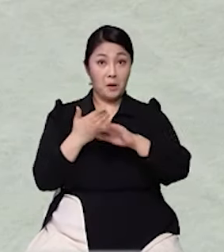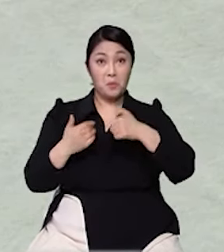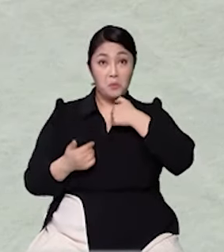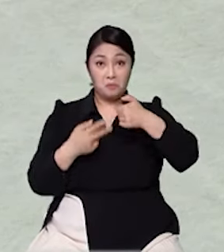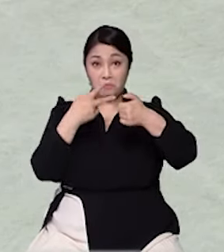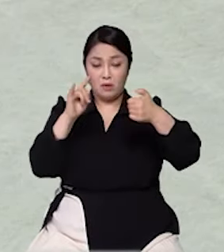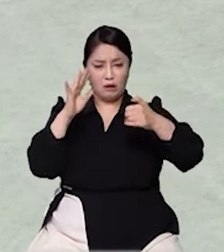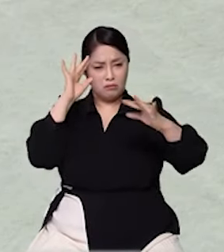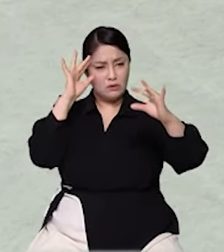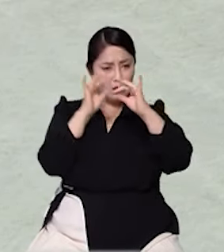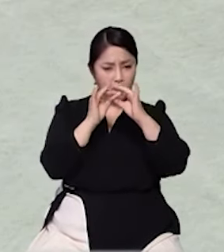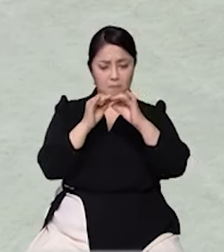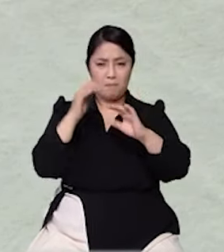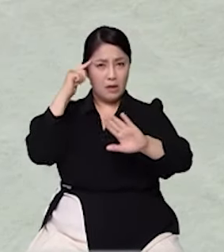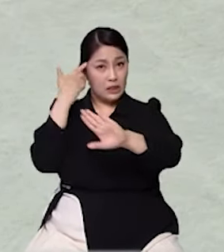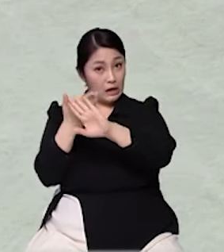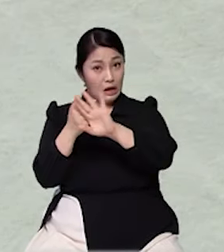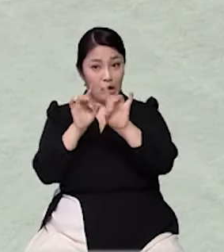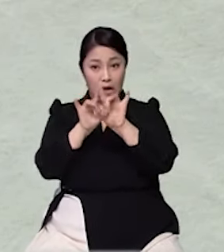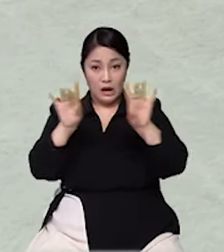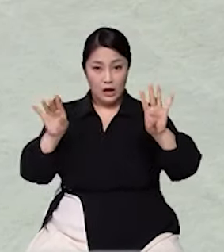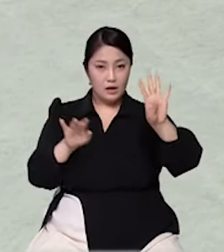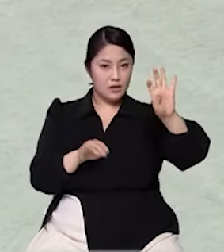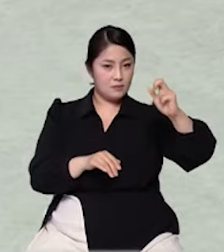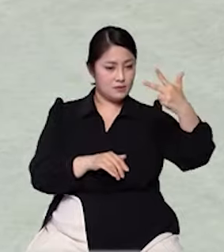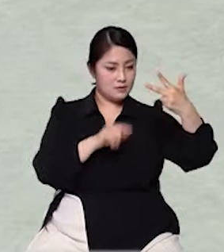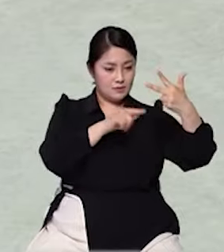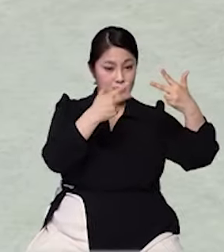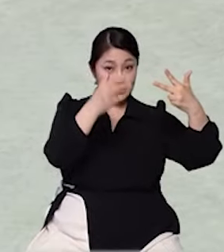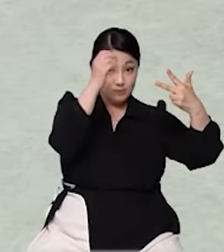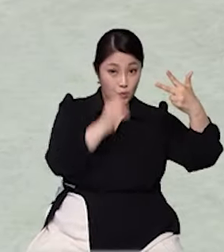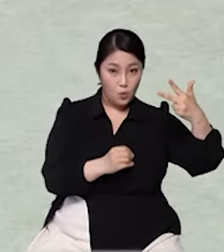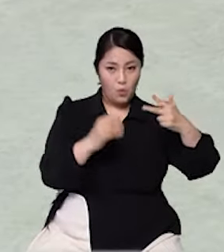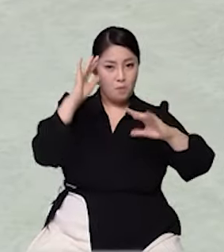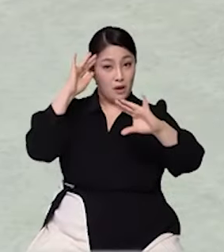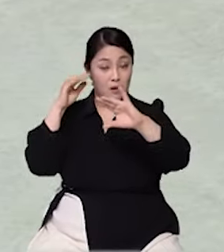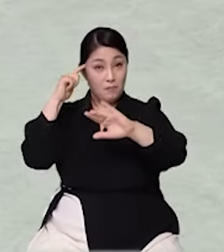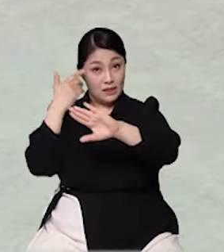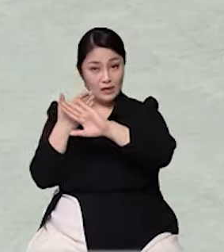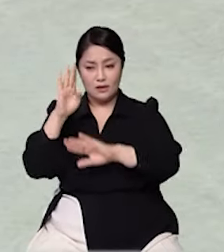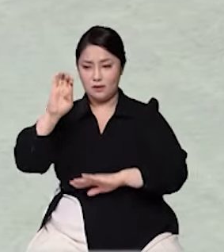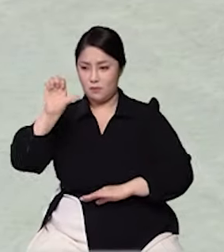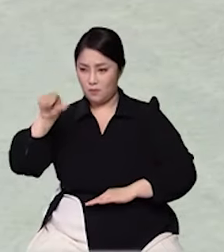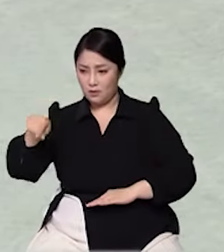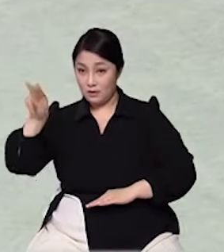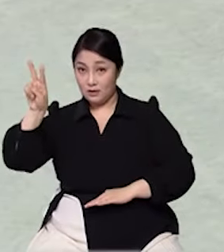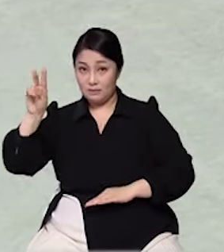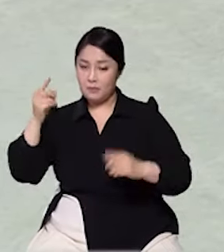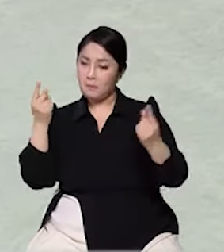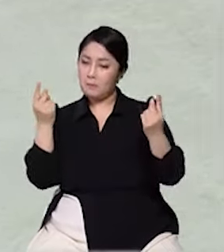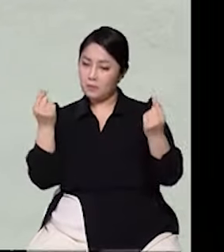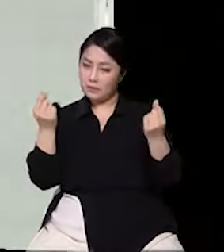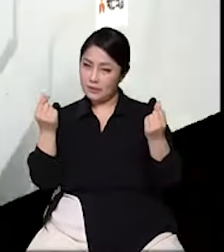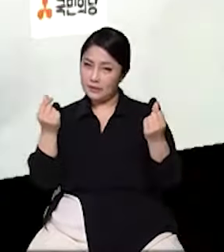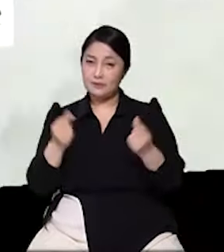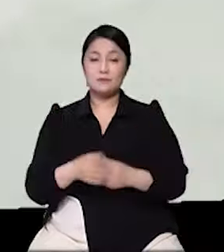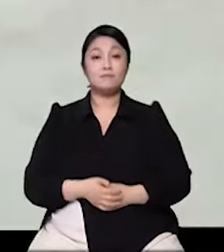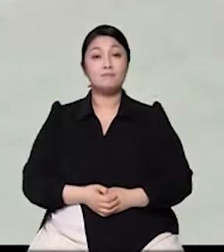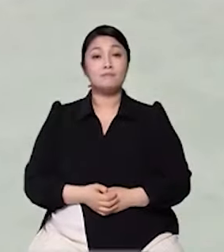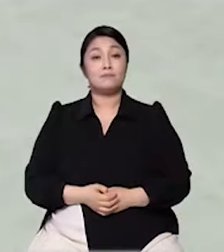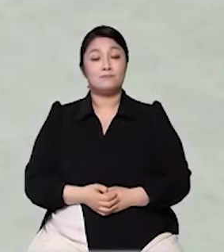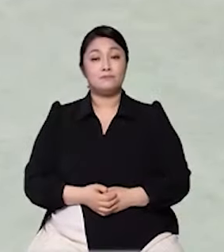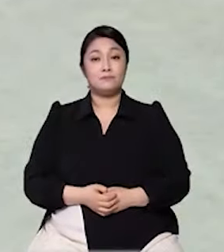50대는 찬성과 반대가 각각 47.7% 45.2% 로 빛 응했습니다